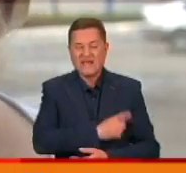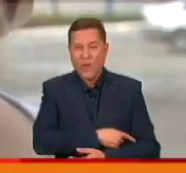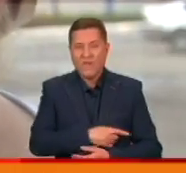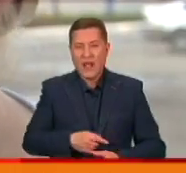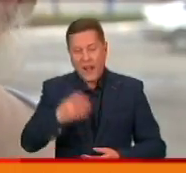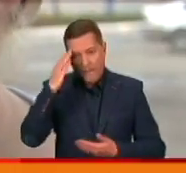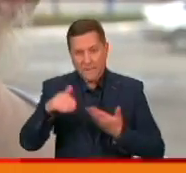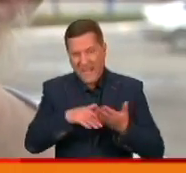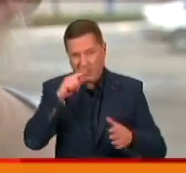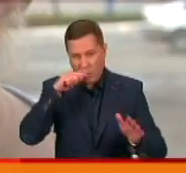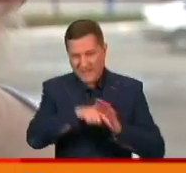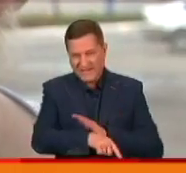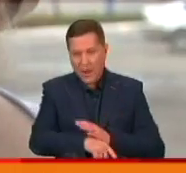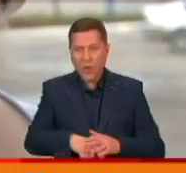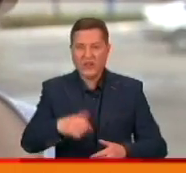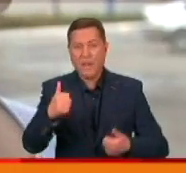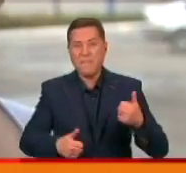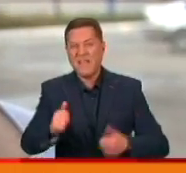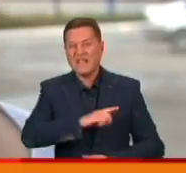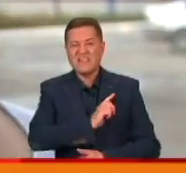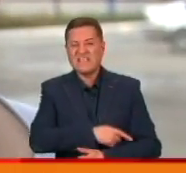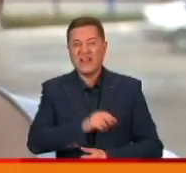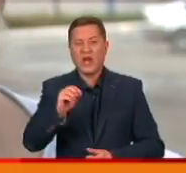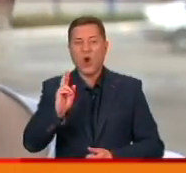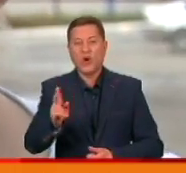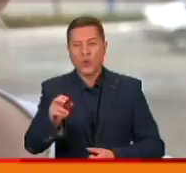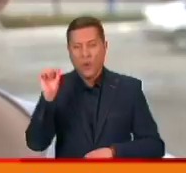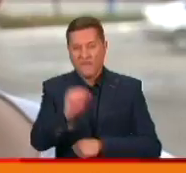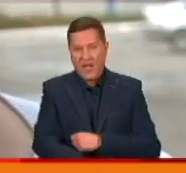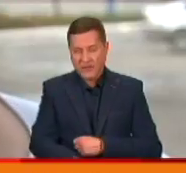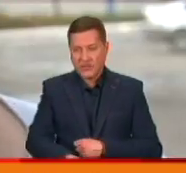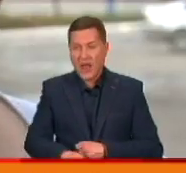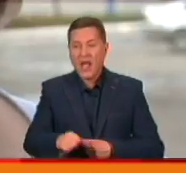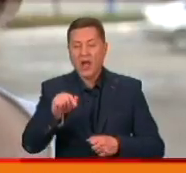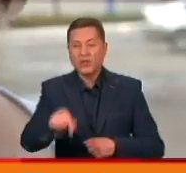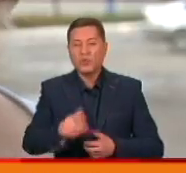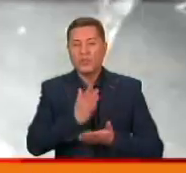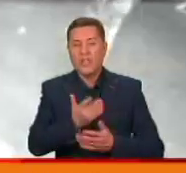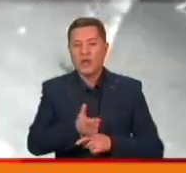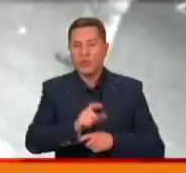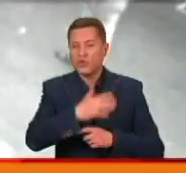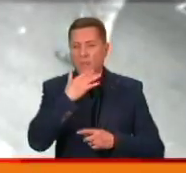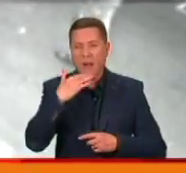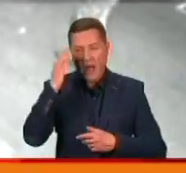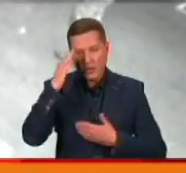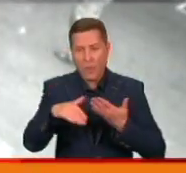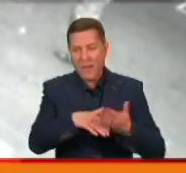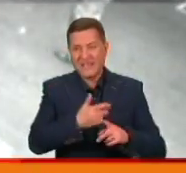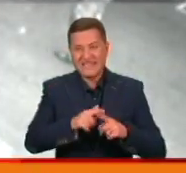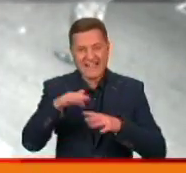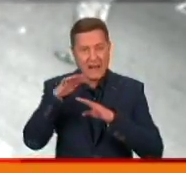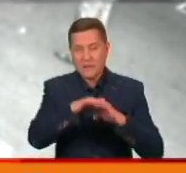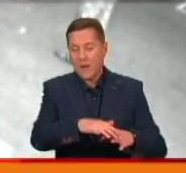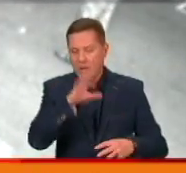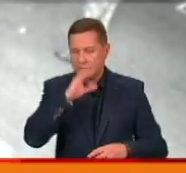заходу і мірятися силами, чия сила важча. І тут є дуже багато методів. І хоча цей напад не